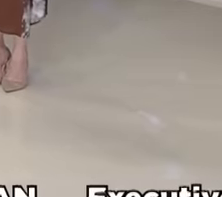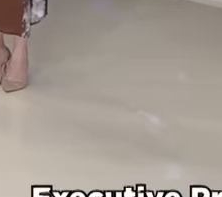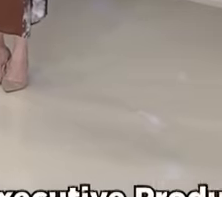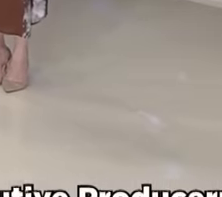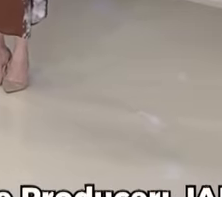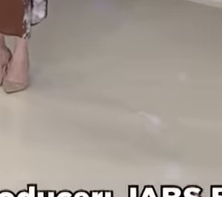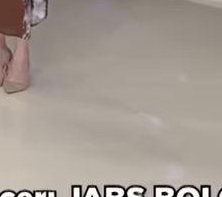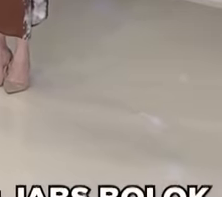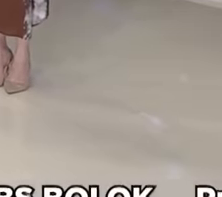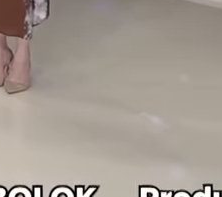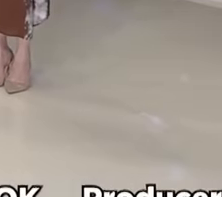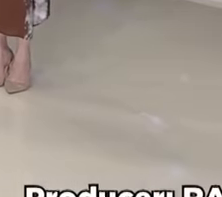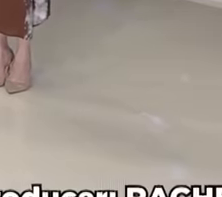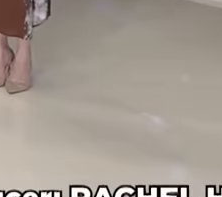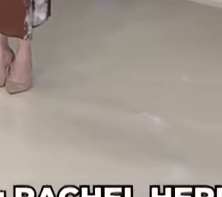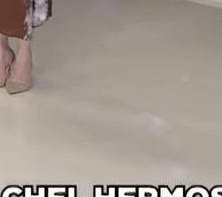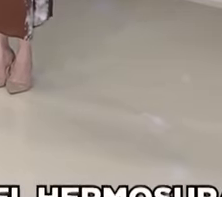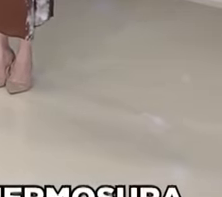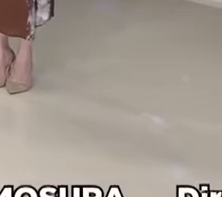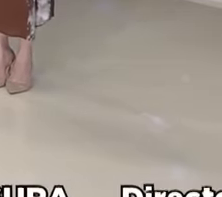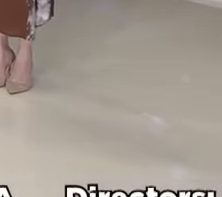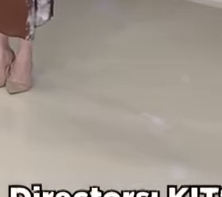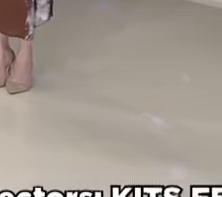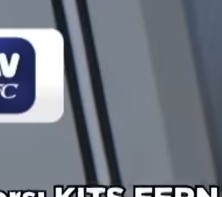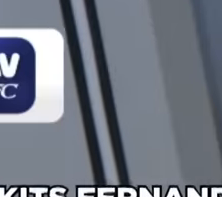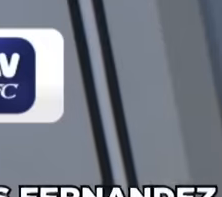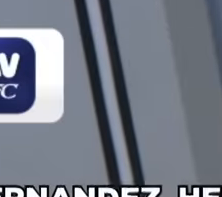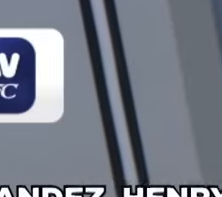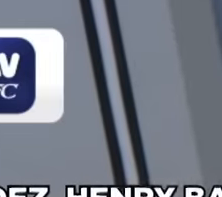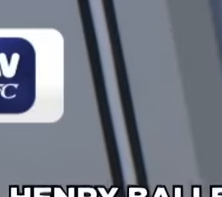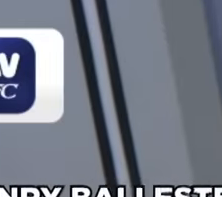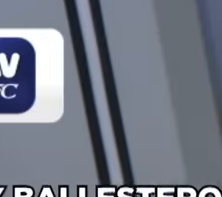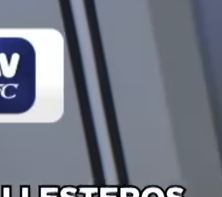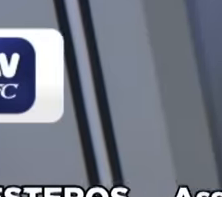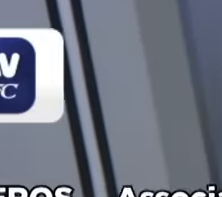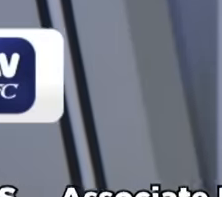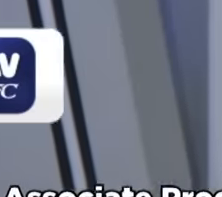kaming maglilingkod. Ako po si Bernadette Zambrano. Ako naman po si Henry